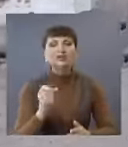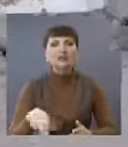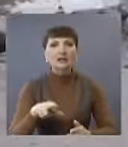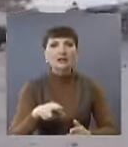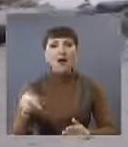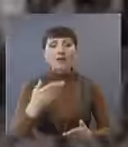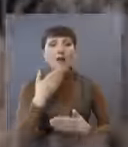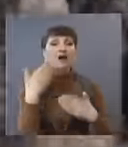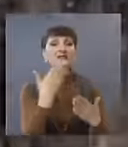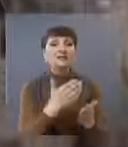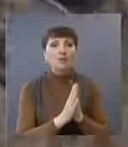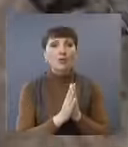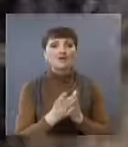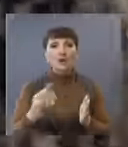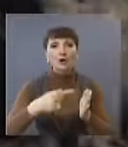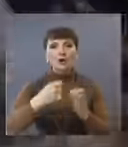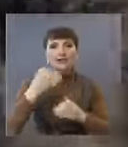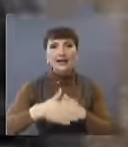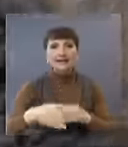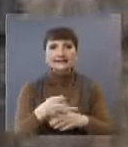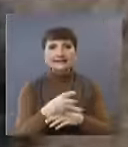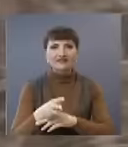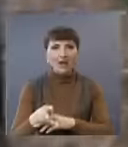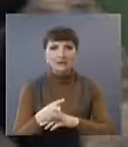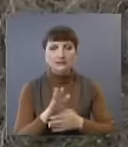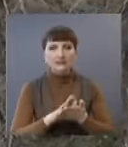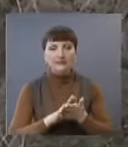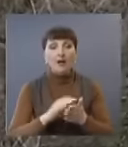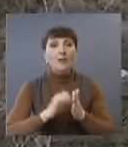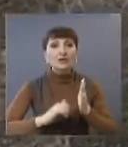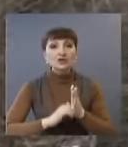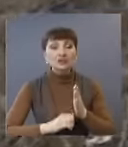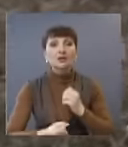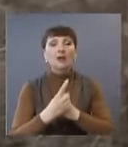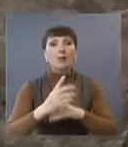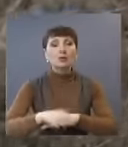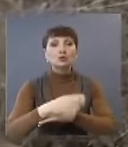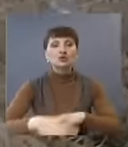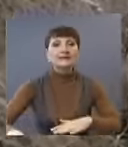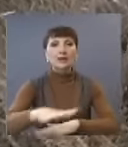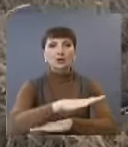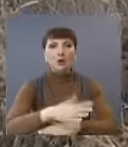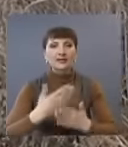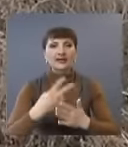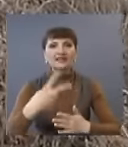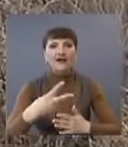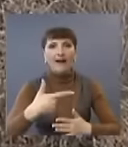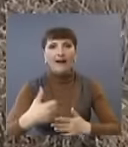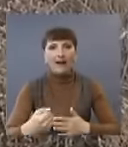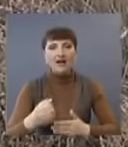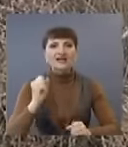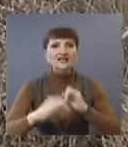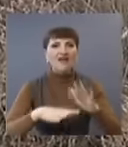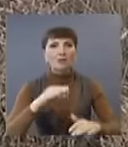Они и обратились за помощью в городской центр дезинфекции. Как выяснилось, причиной всему явилась пустующая территория, примерно в 2 гектара,